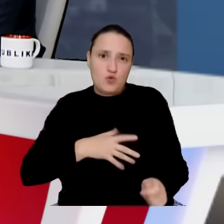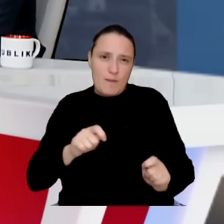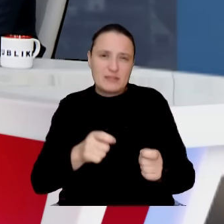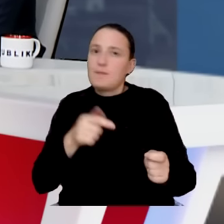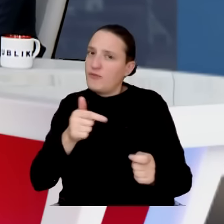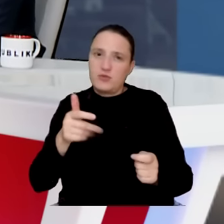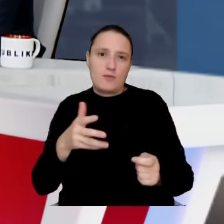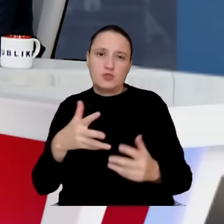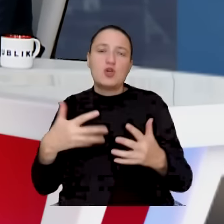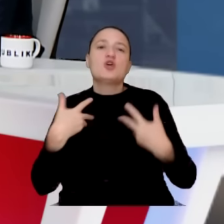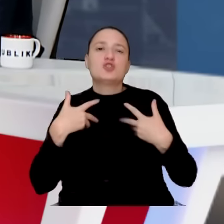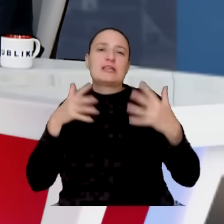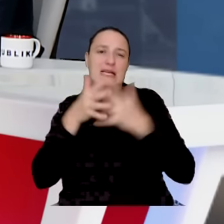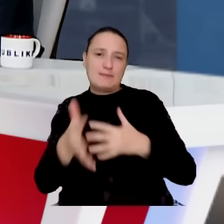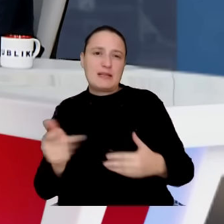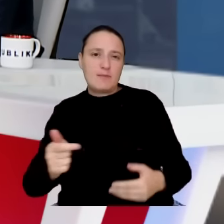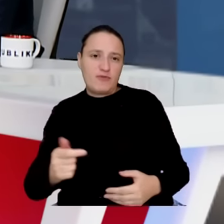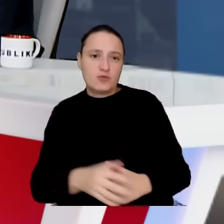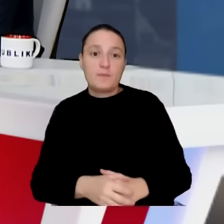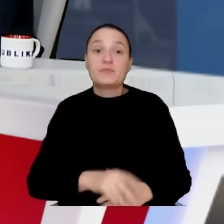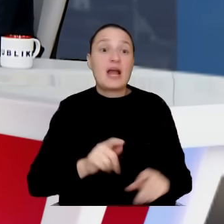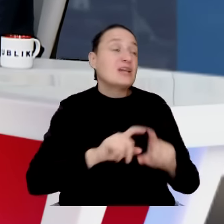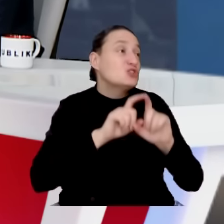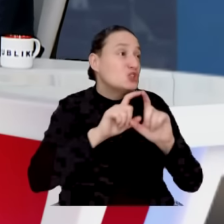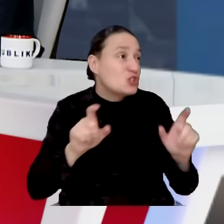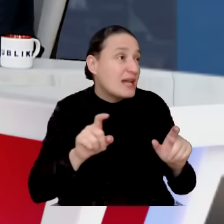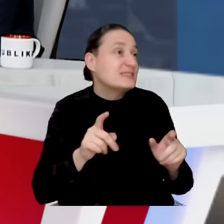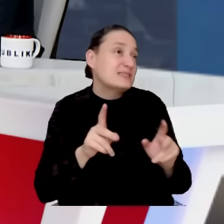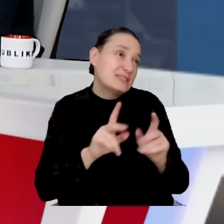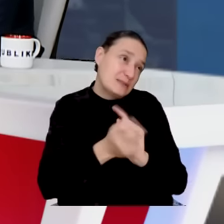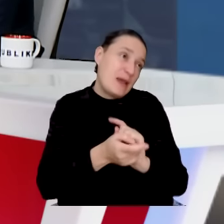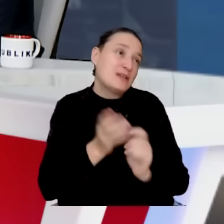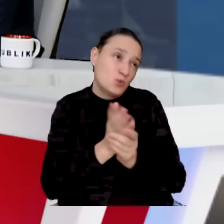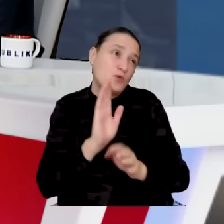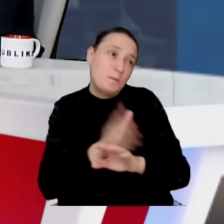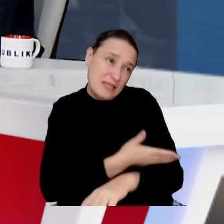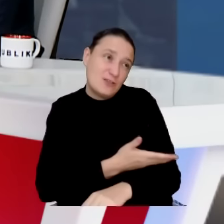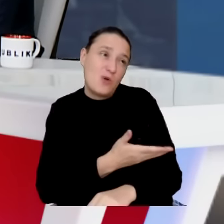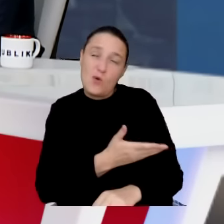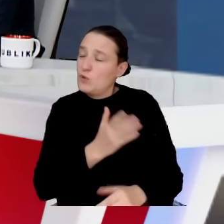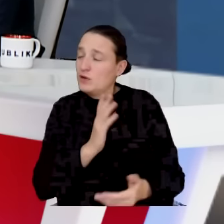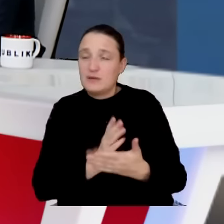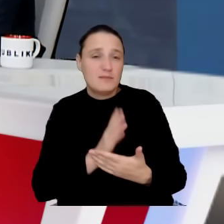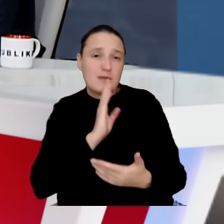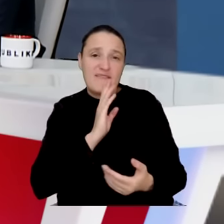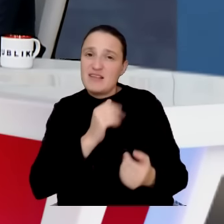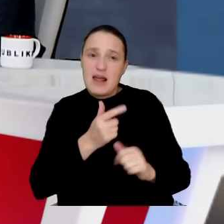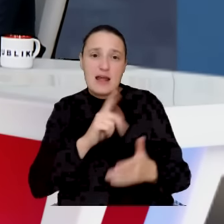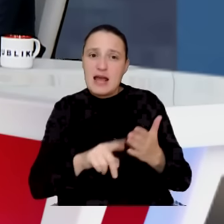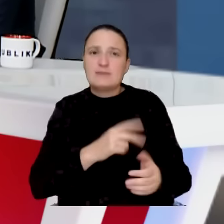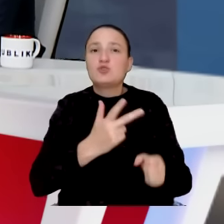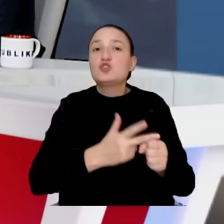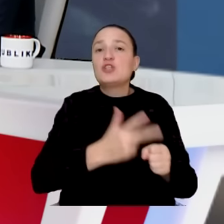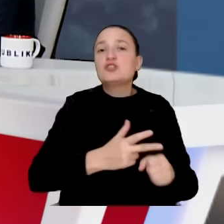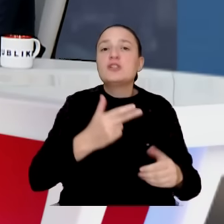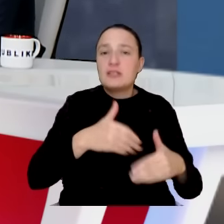życiu państwa jest czas w ogóle na wpisywanie tych zmian i ten czas To chyba był wielokrotnie przekroczony Tam jest 30 dni